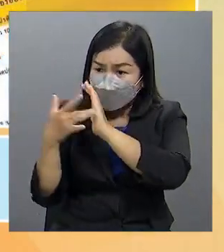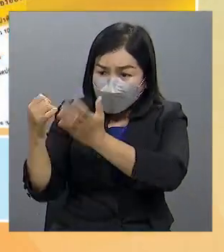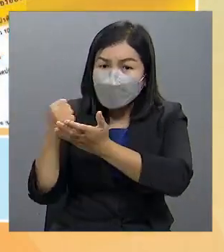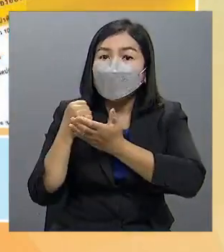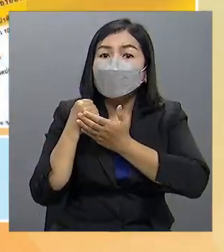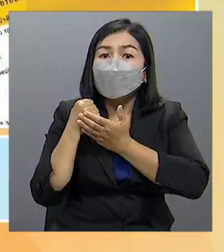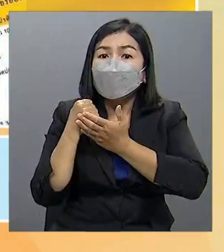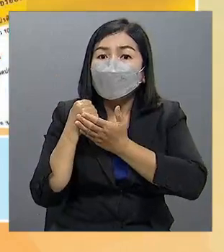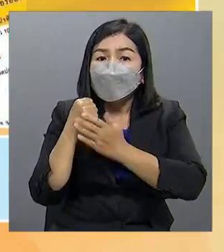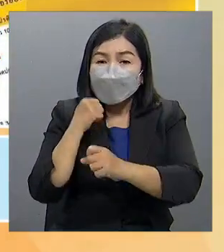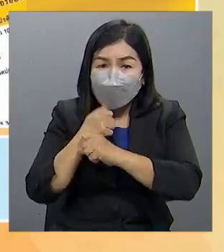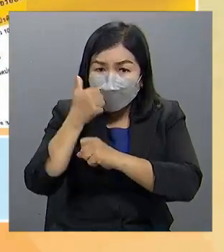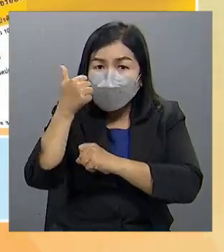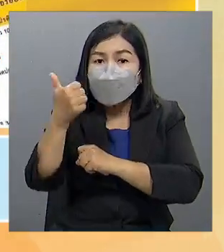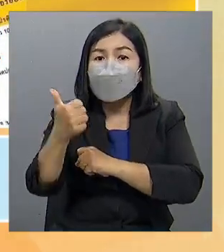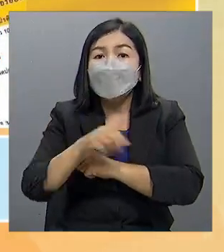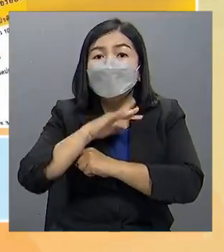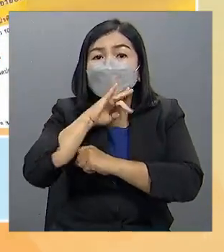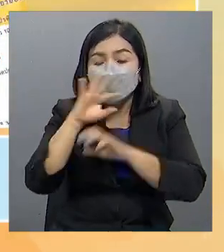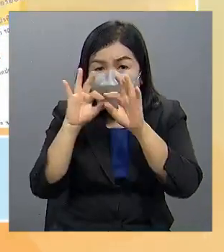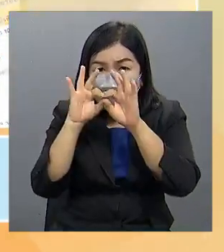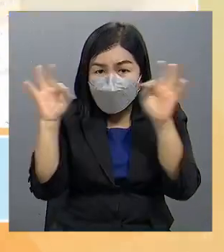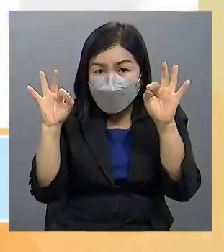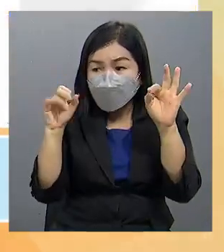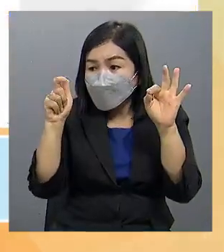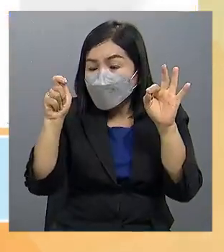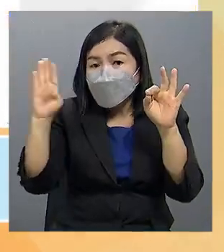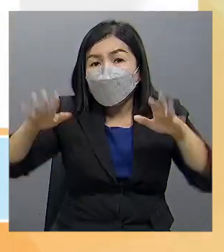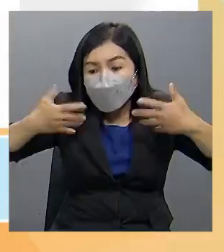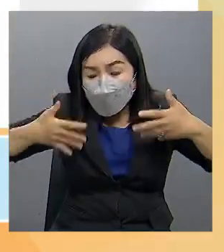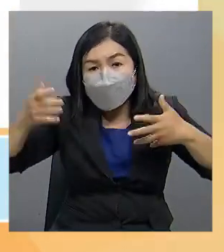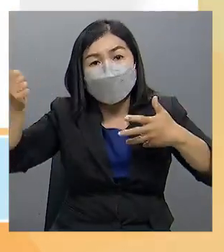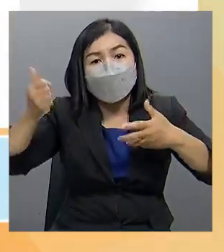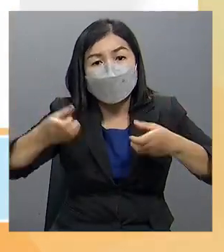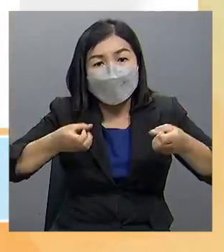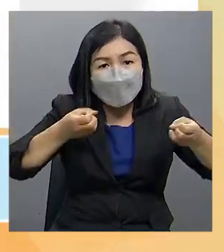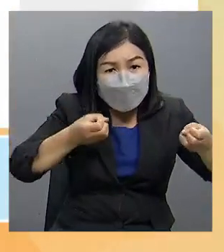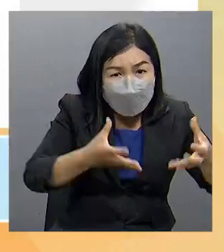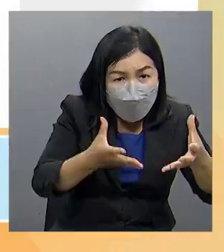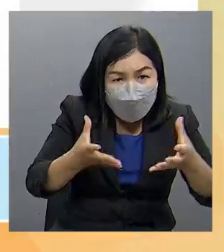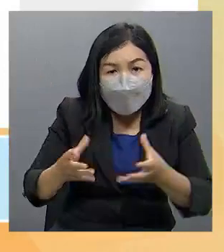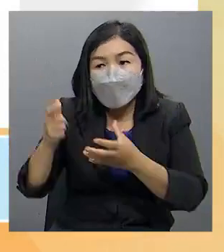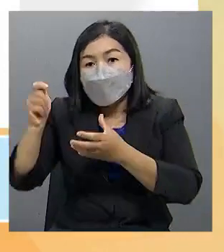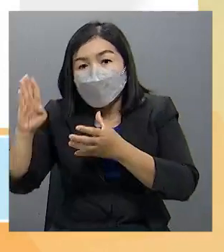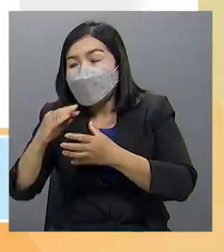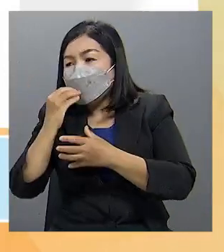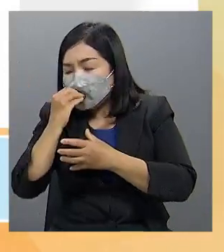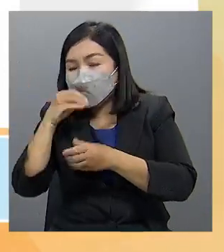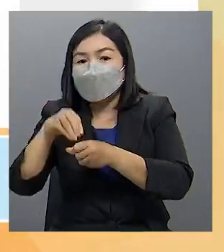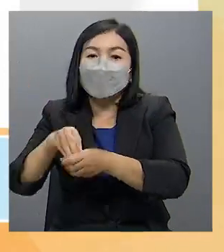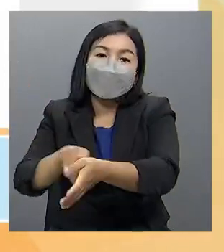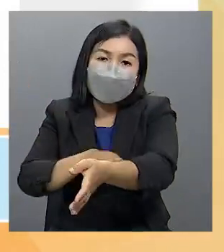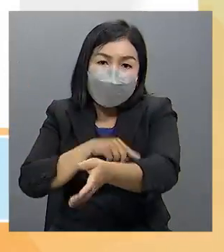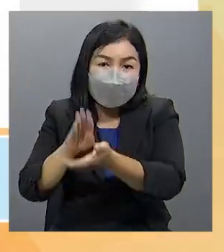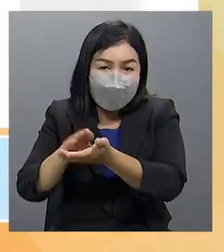ำให้แบบหมูฝอยทอดอบสามารถทอดแล้วก็เอามาอบให้มันกรอบแล้วก็ให้มันอยู่ได้นานอย่างเงี้ยครับแล้วก็เ